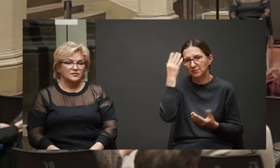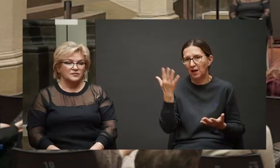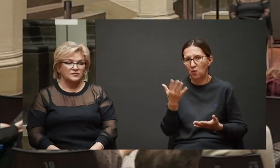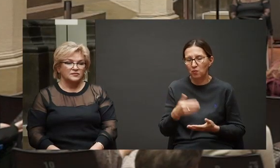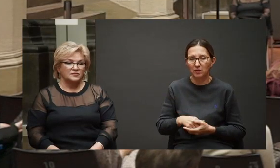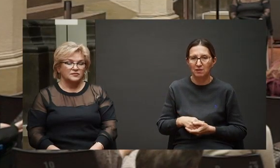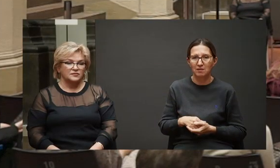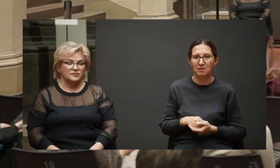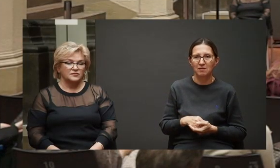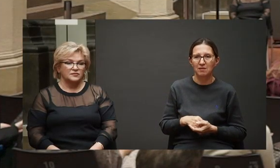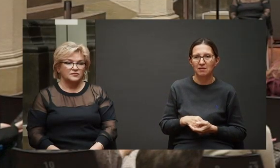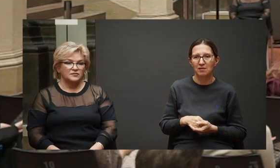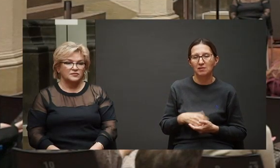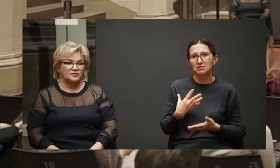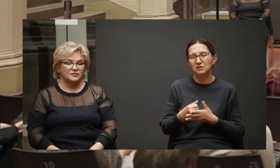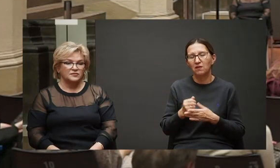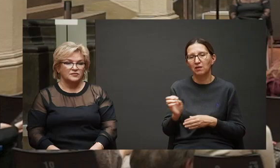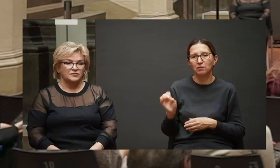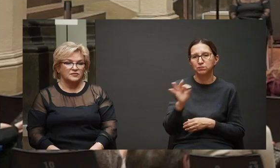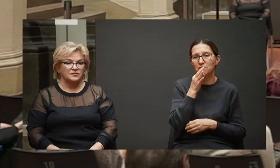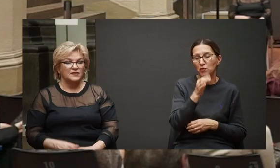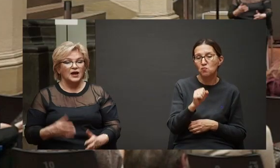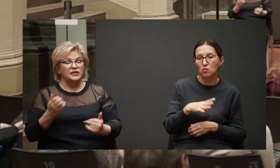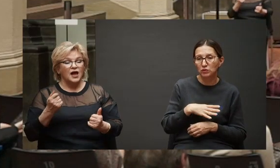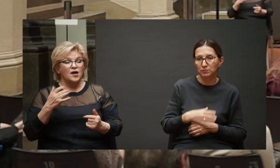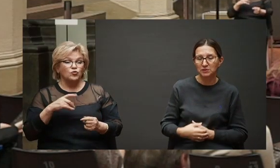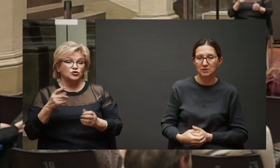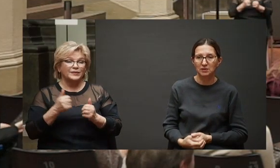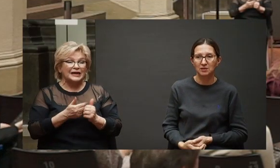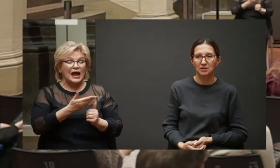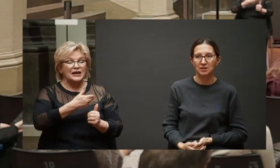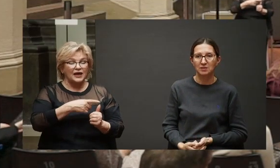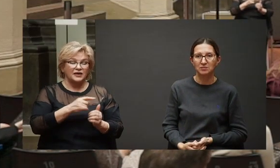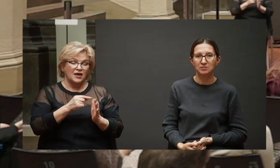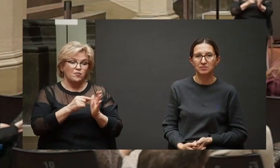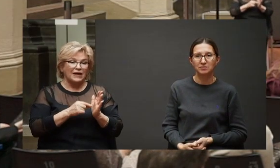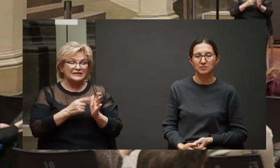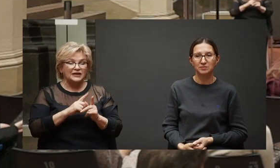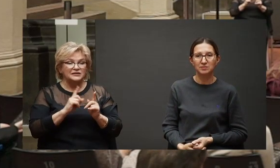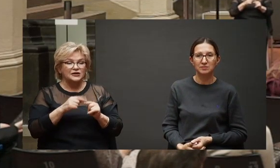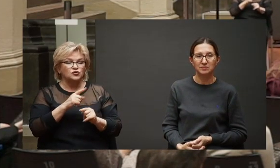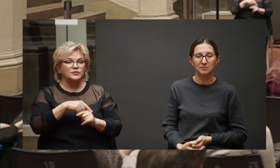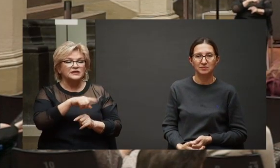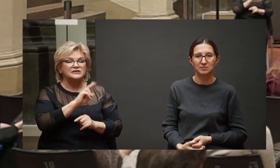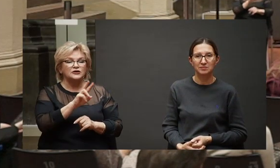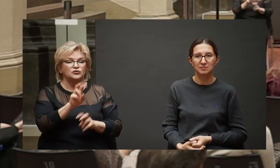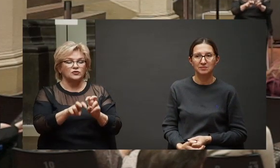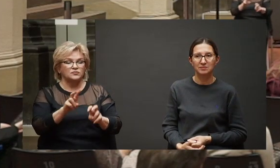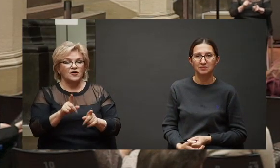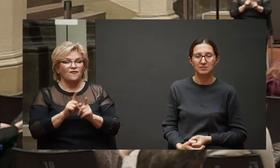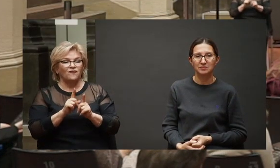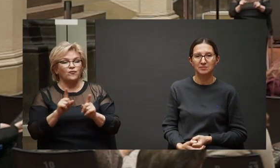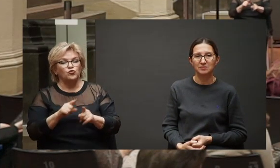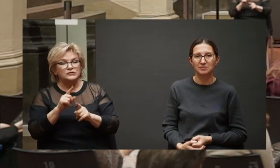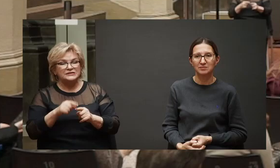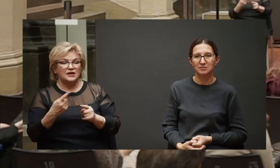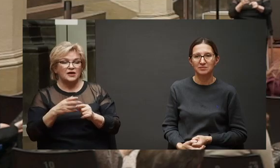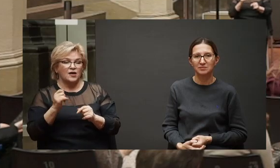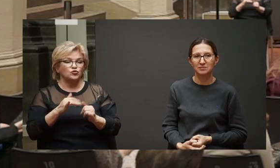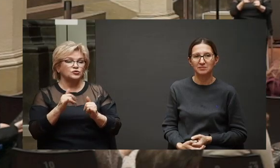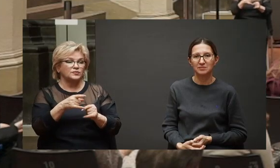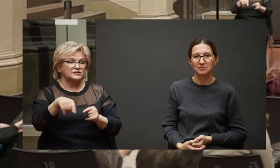форме вопроса или реплики? Да, вот может коллеги поделятся, особенно те, которые часто ходят в музей и водят туда